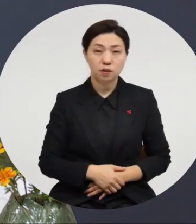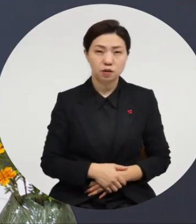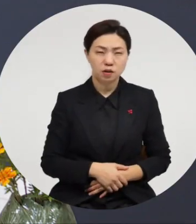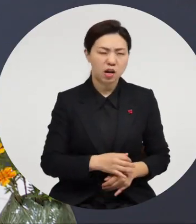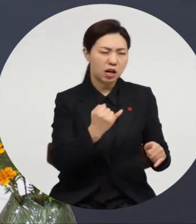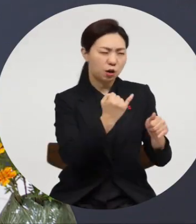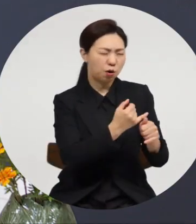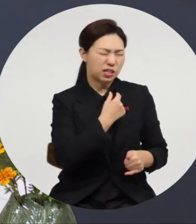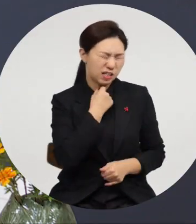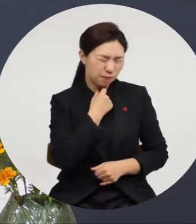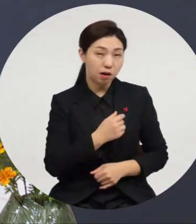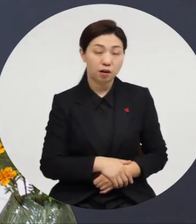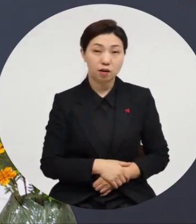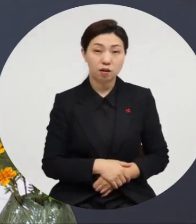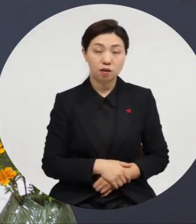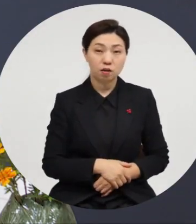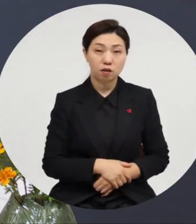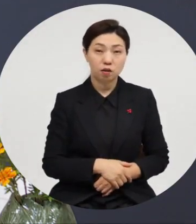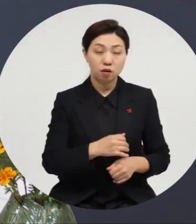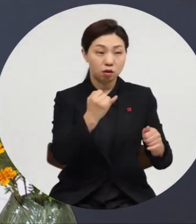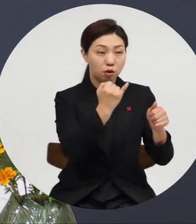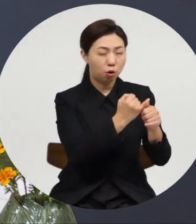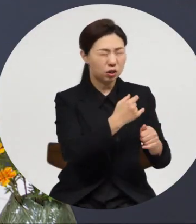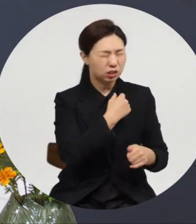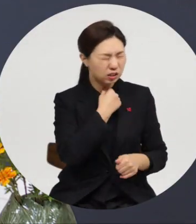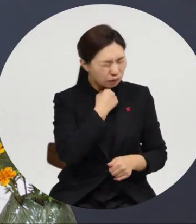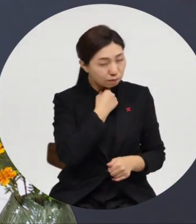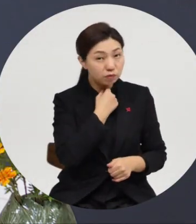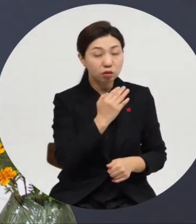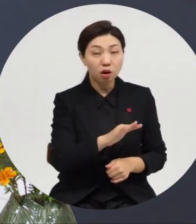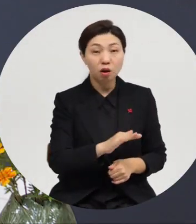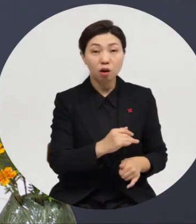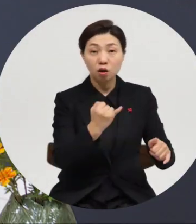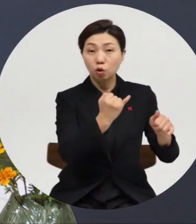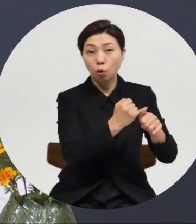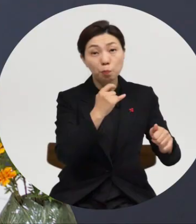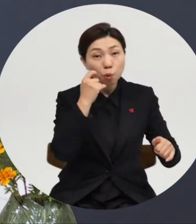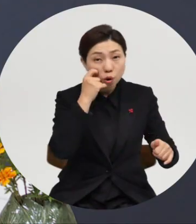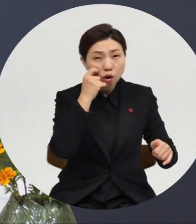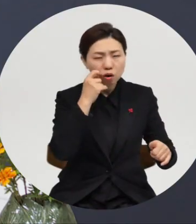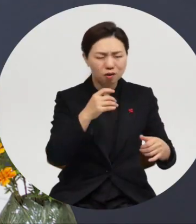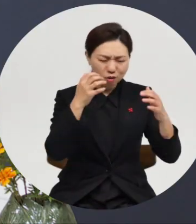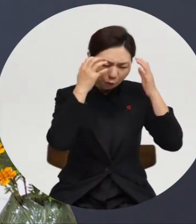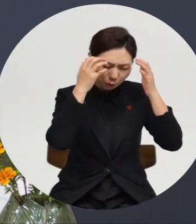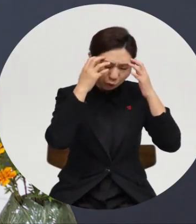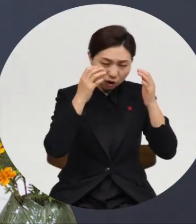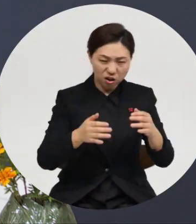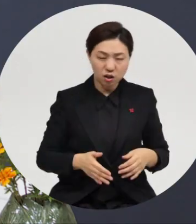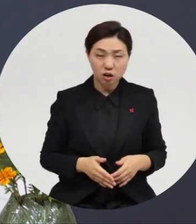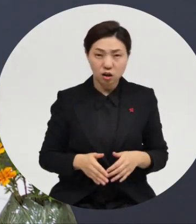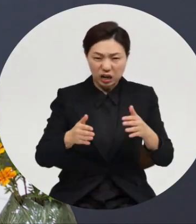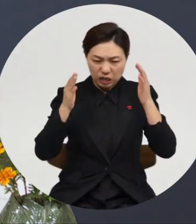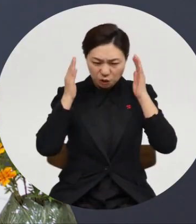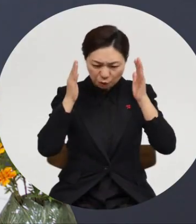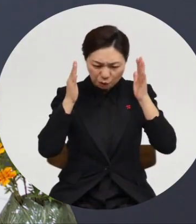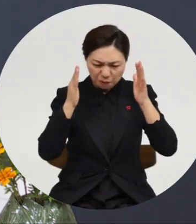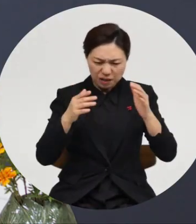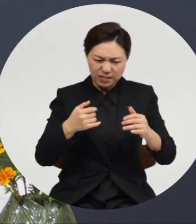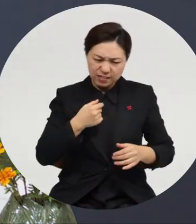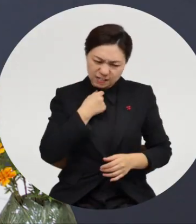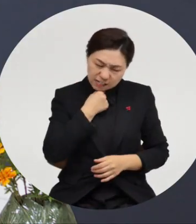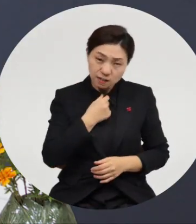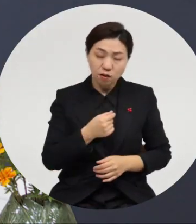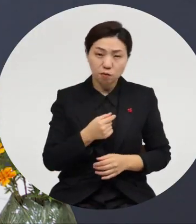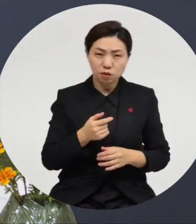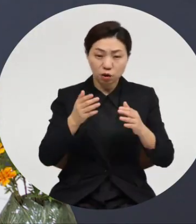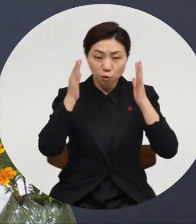벌어야지, 공부를 해야지, 결혼을 해야지, 결혼을 해야지 하면 결혼 못하면 괴로워지고, 공부를 해야지